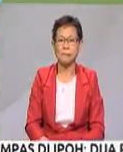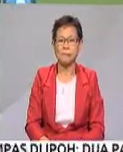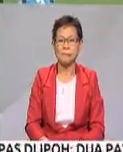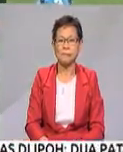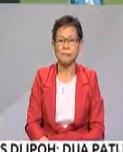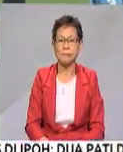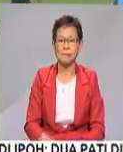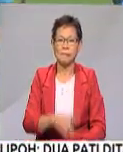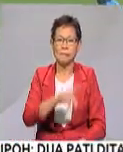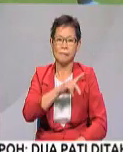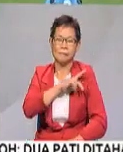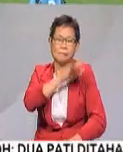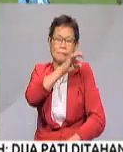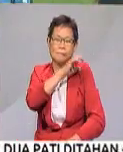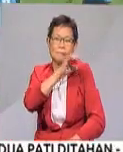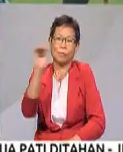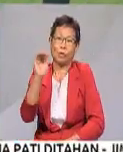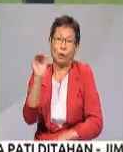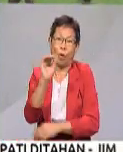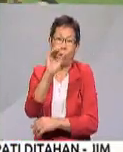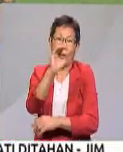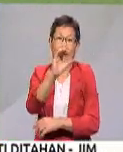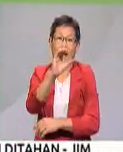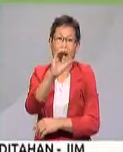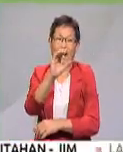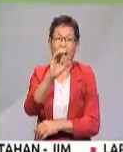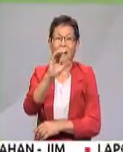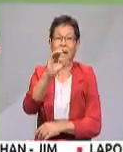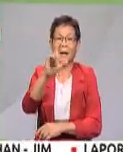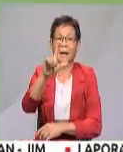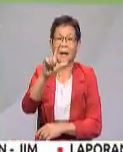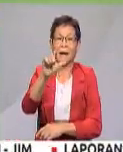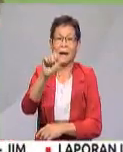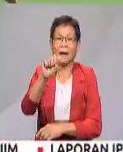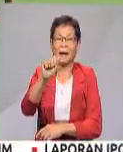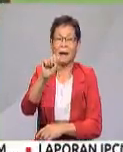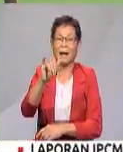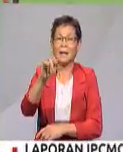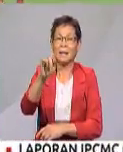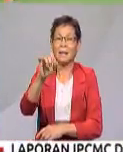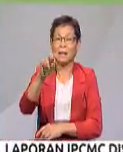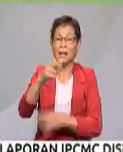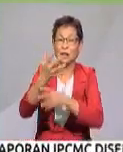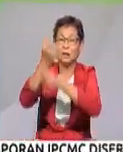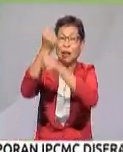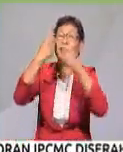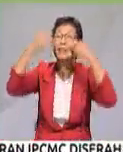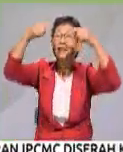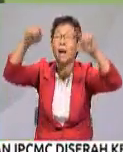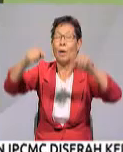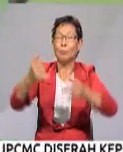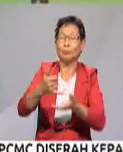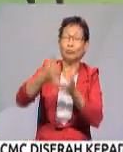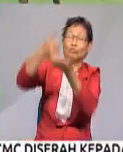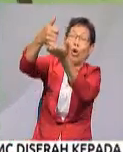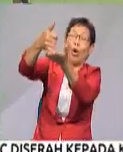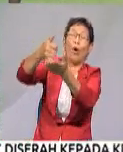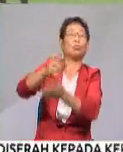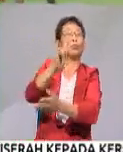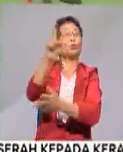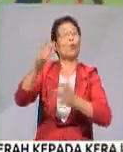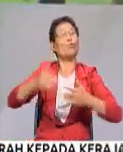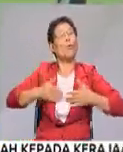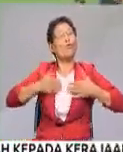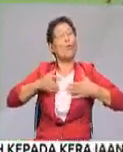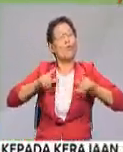Sementara itu, Ketua Jurulatih Cobra Clayton McMillan berkata kejayaan menjulang kejuaraan itu sesuatu yang sangat